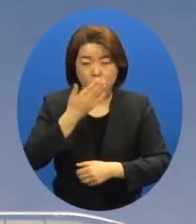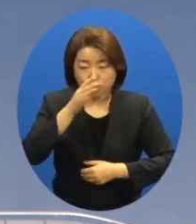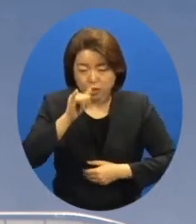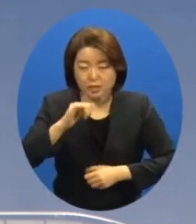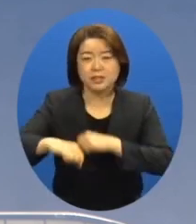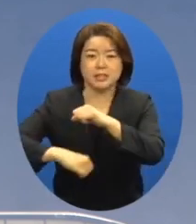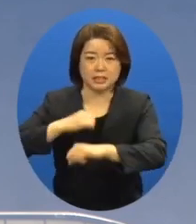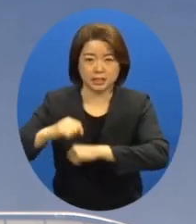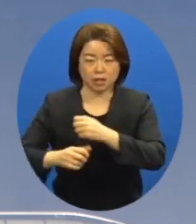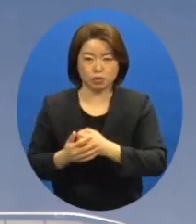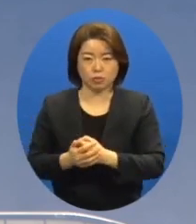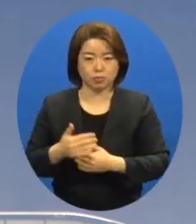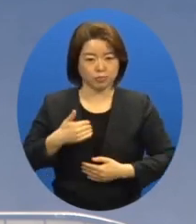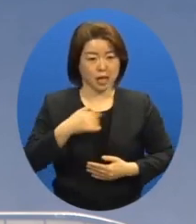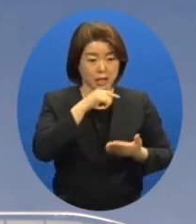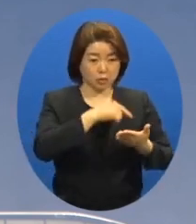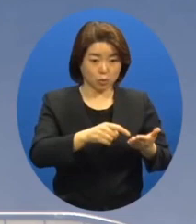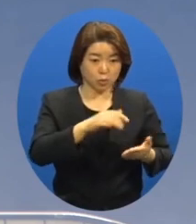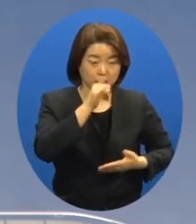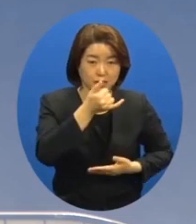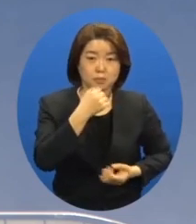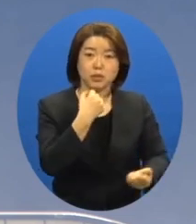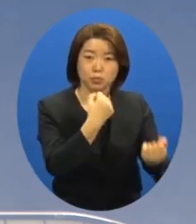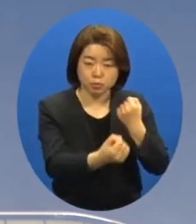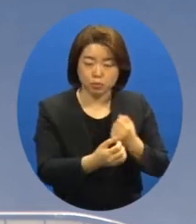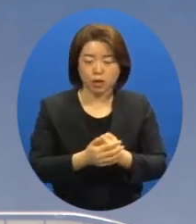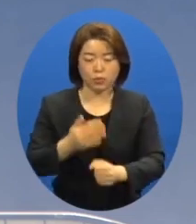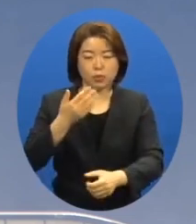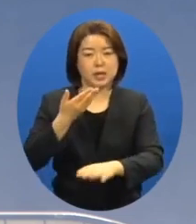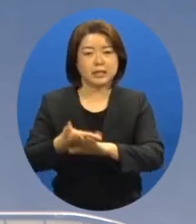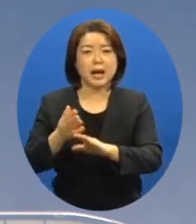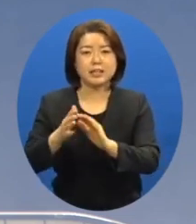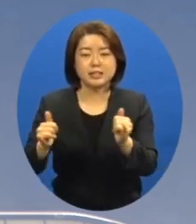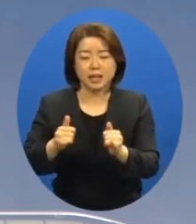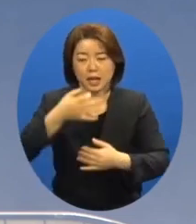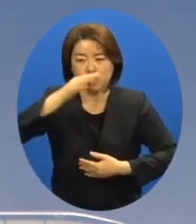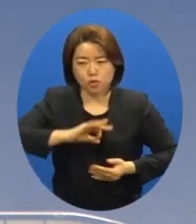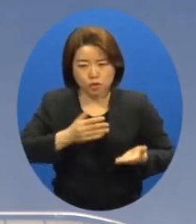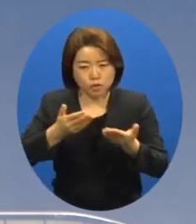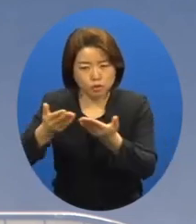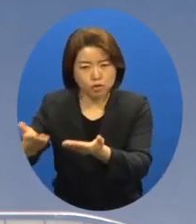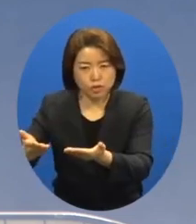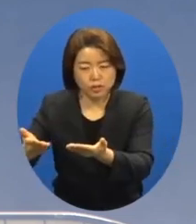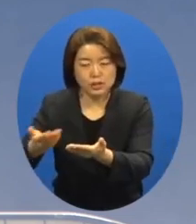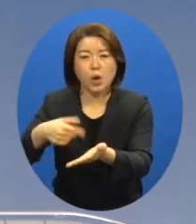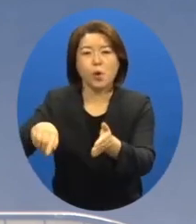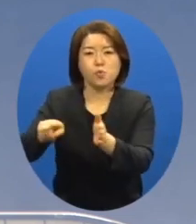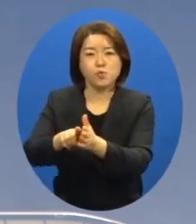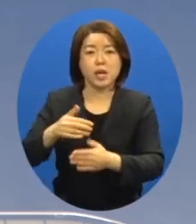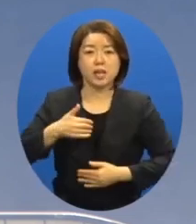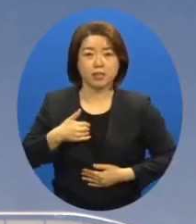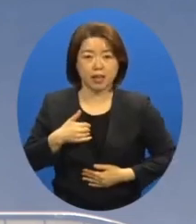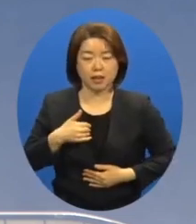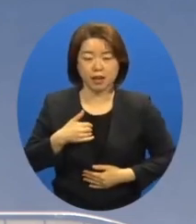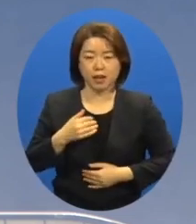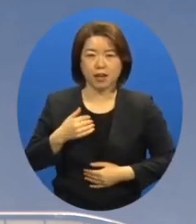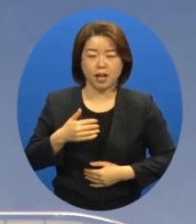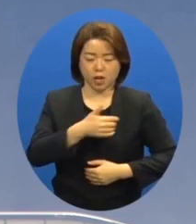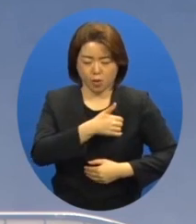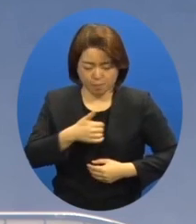내가 손해보는 일인데도 불구하고 다른 사람에게 유익을 주는 것을 위하여 내가